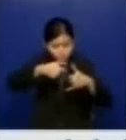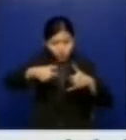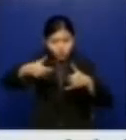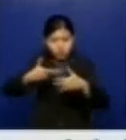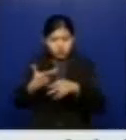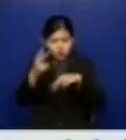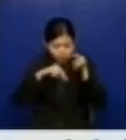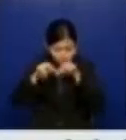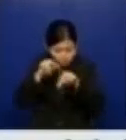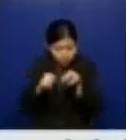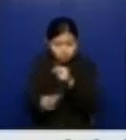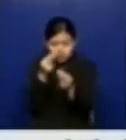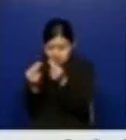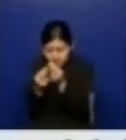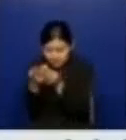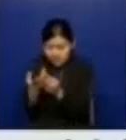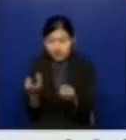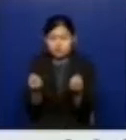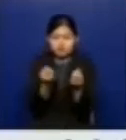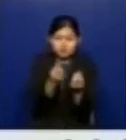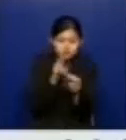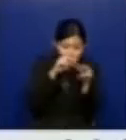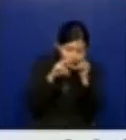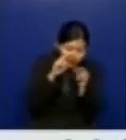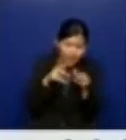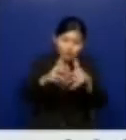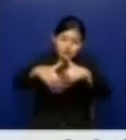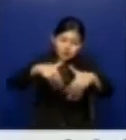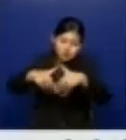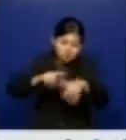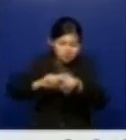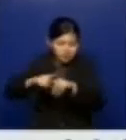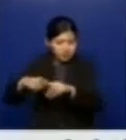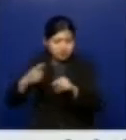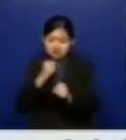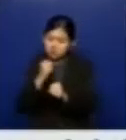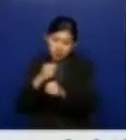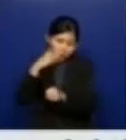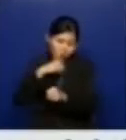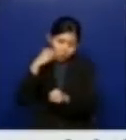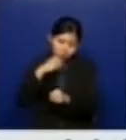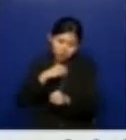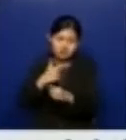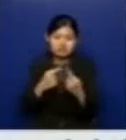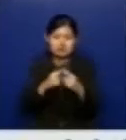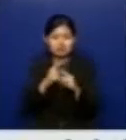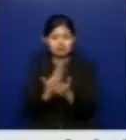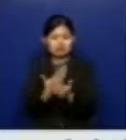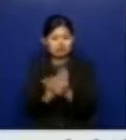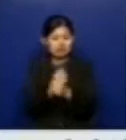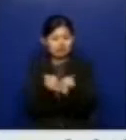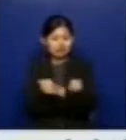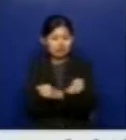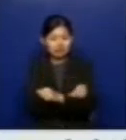วจนะครับโควิดตลอดเวลาวันนี้เขาทำงานเกือบจะทุกวันนะครับแต่ค่าตอบแทน